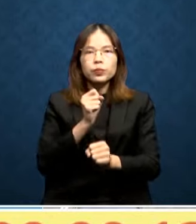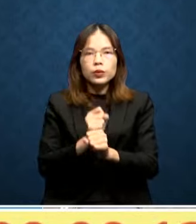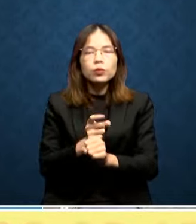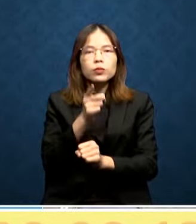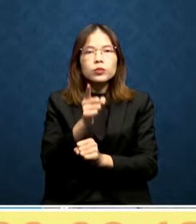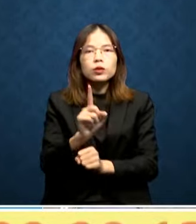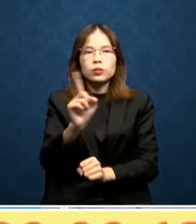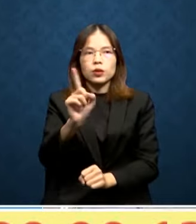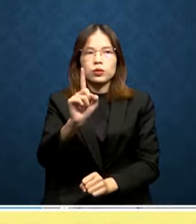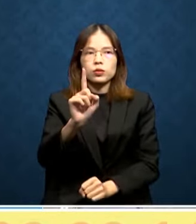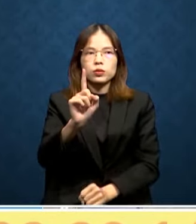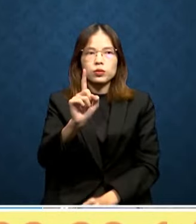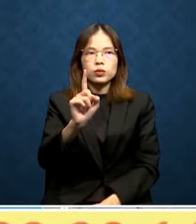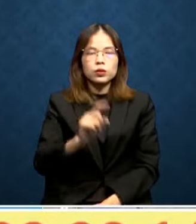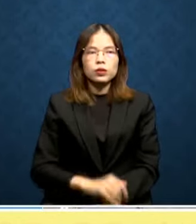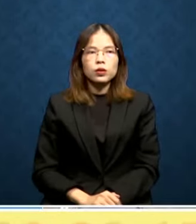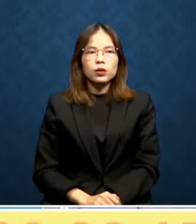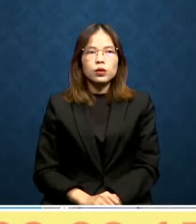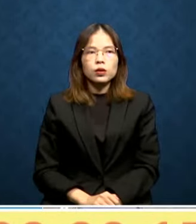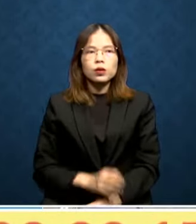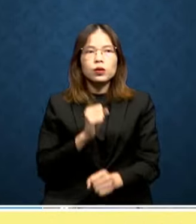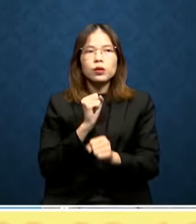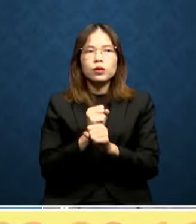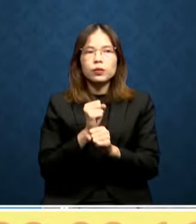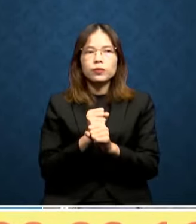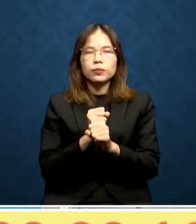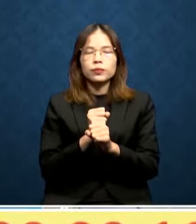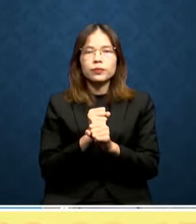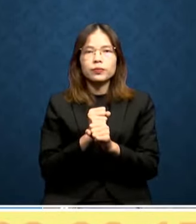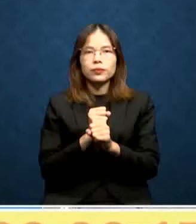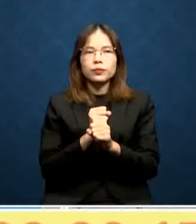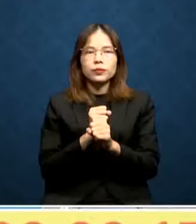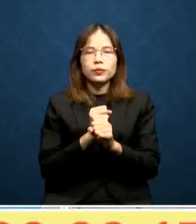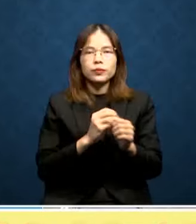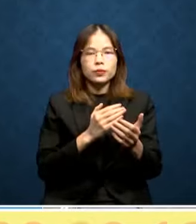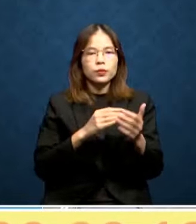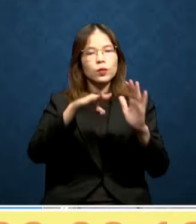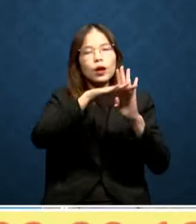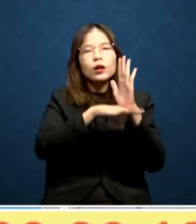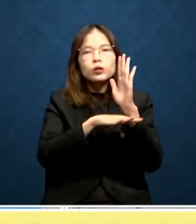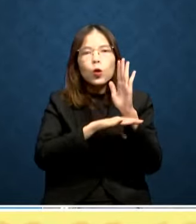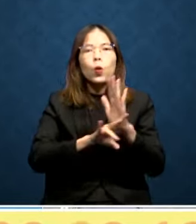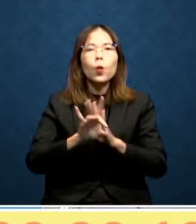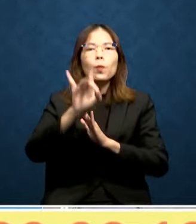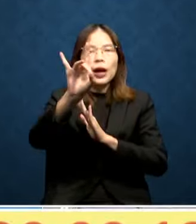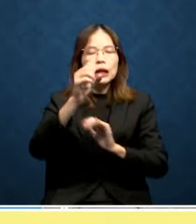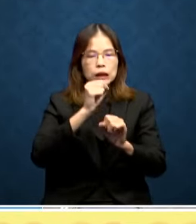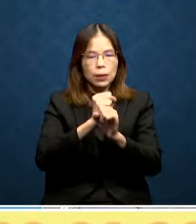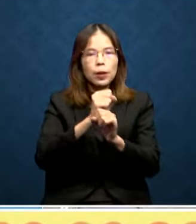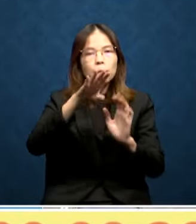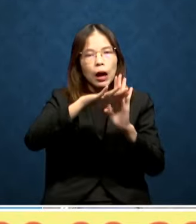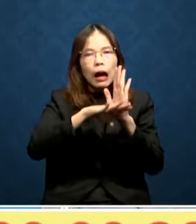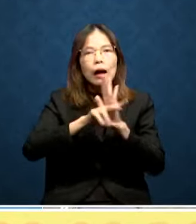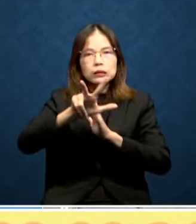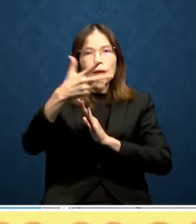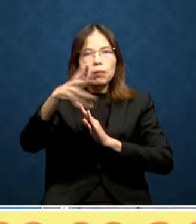ไม่นะครับโดยได้มีการทำอ่าขั้นตอนทั้งหมดเนี่ย 8ขั้นตอนทำมาแล้ว 3ขั้นตอน